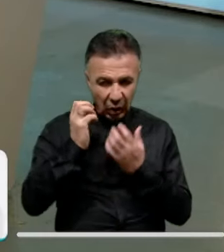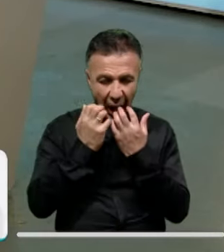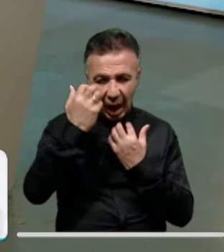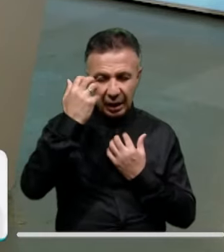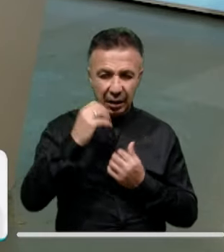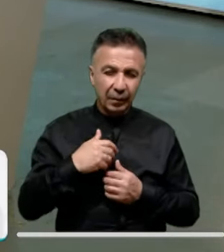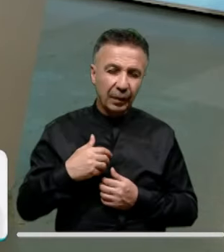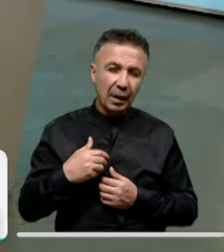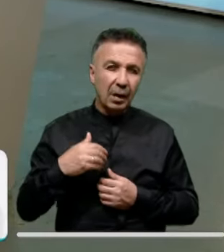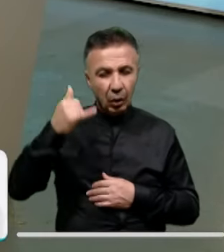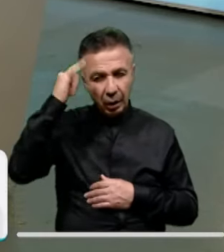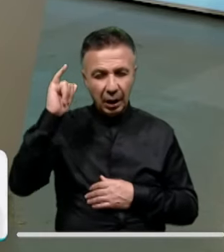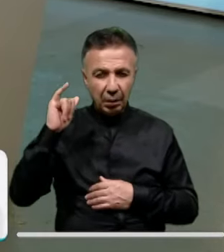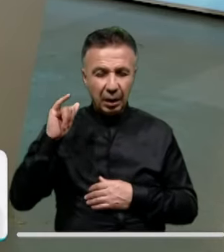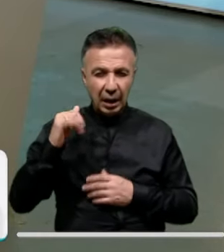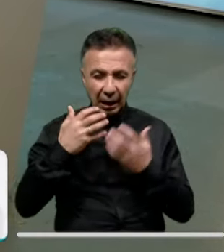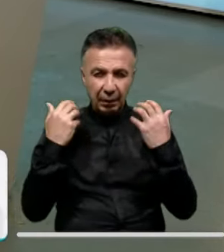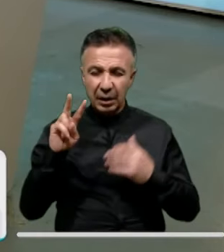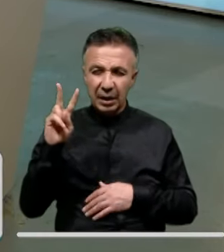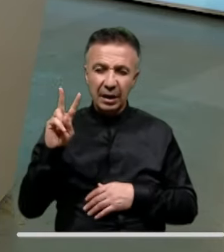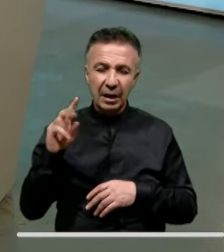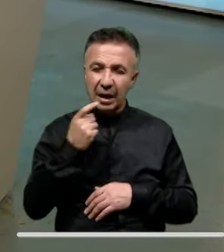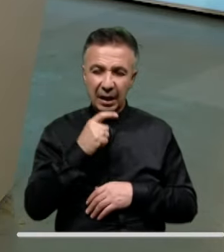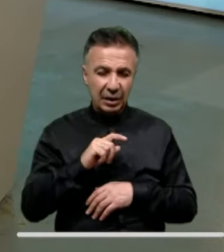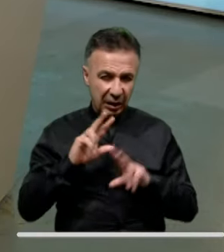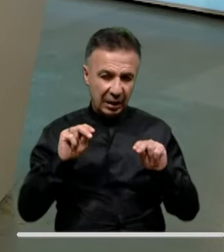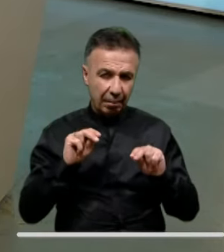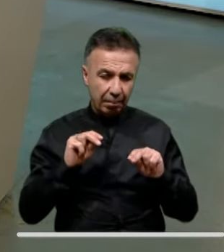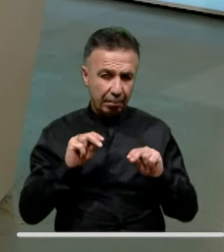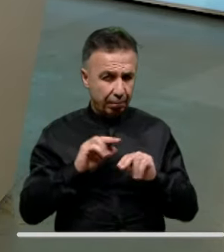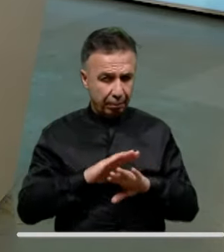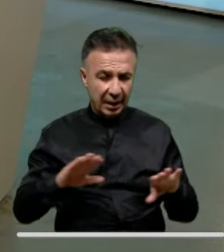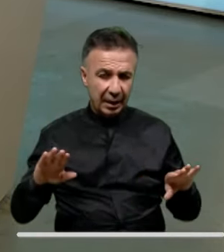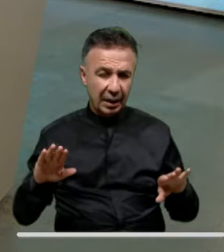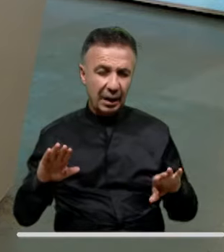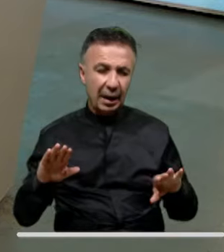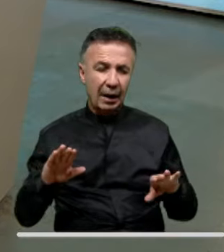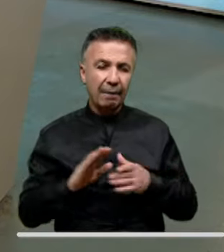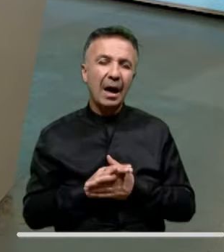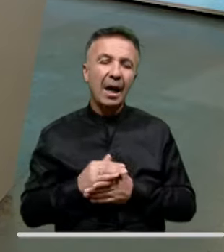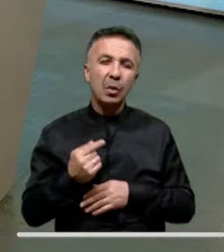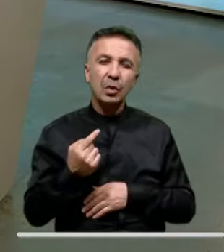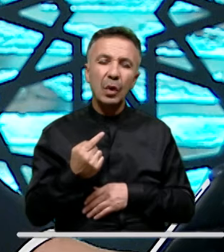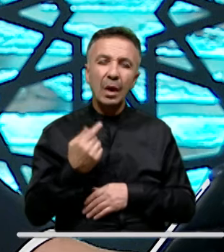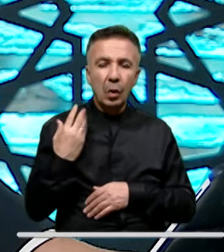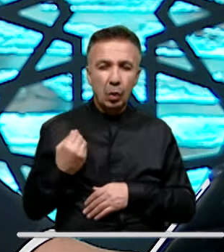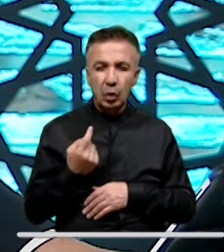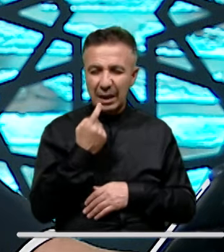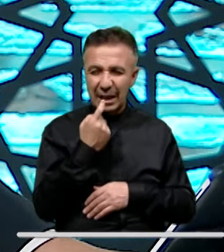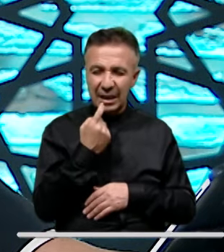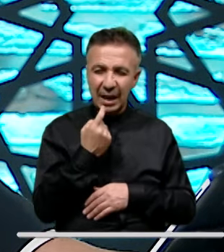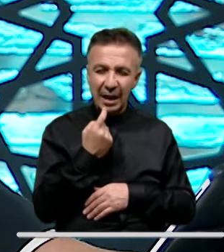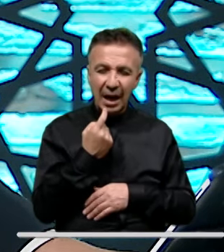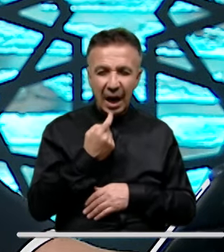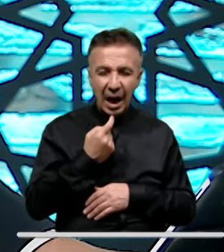kurbanlık büyükbaş hayvanımız 2 yaşını doldurdu ve henüz süt dişleri düşmedi. Bu kurban, durumda kurban